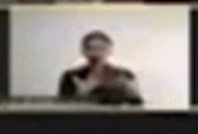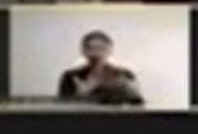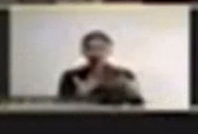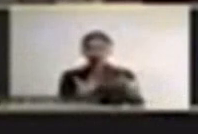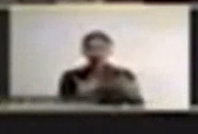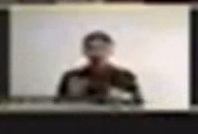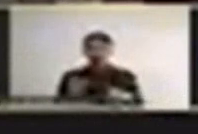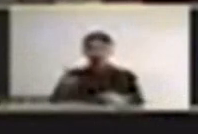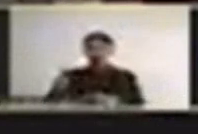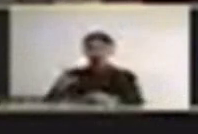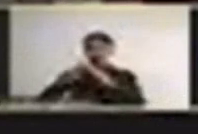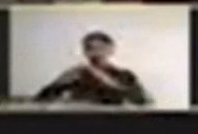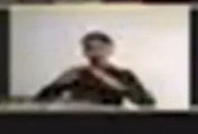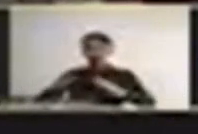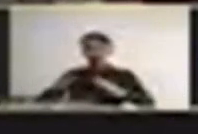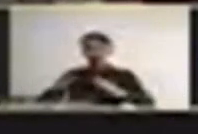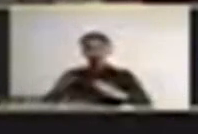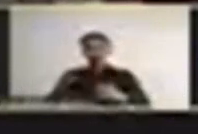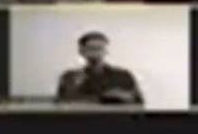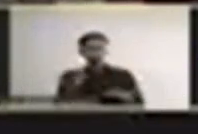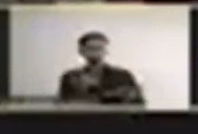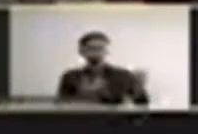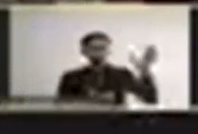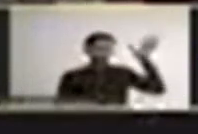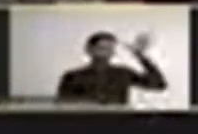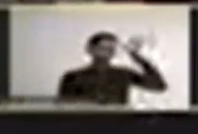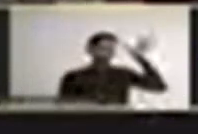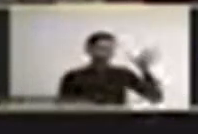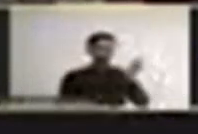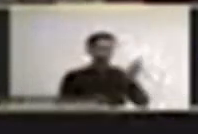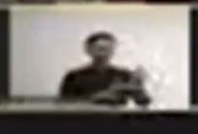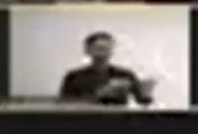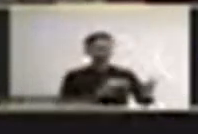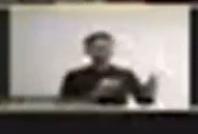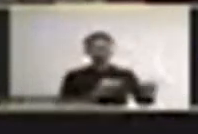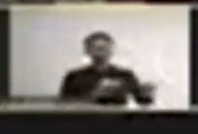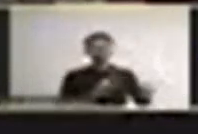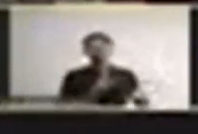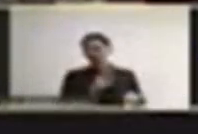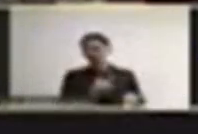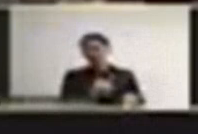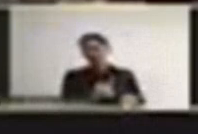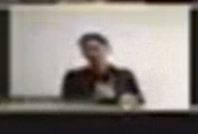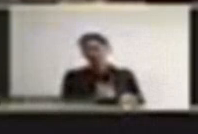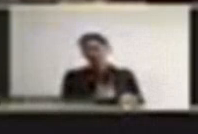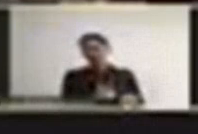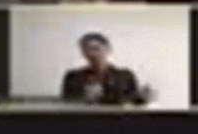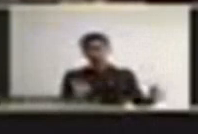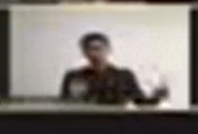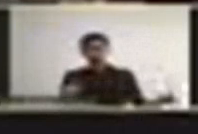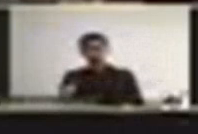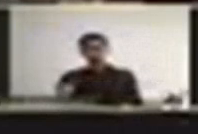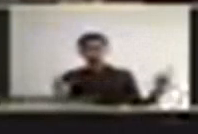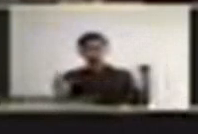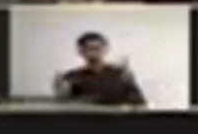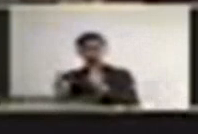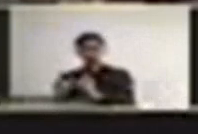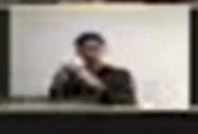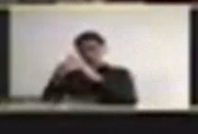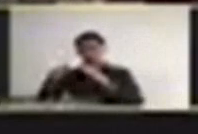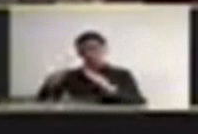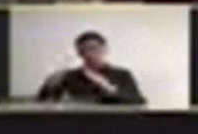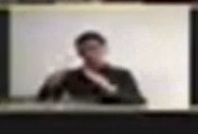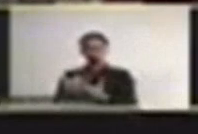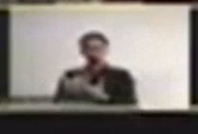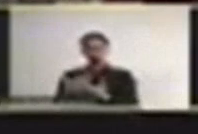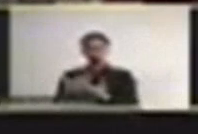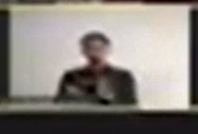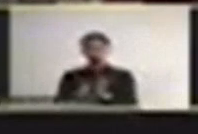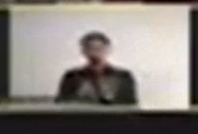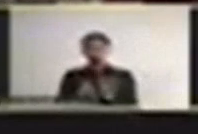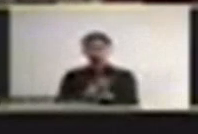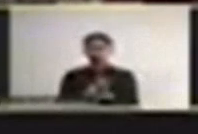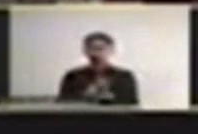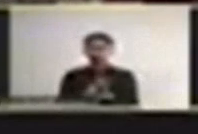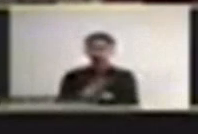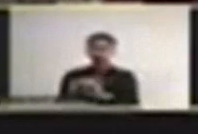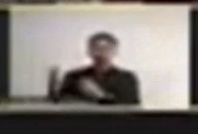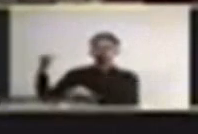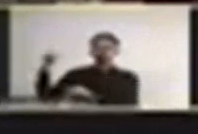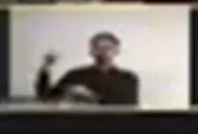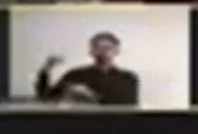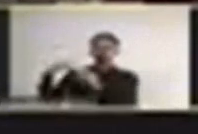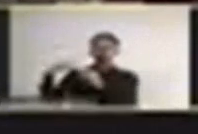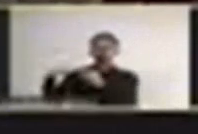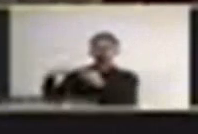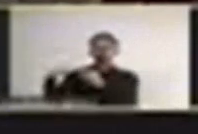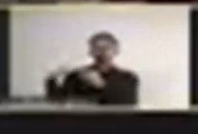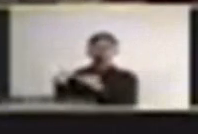positif. Karena orang tua masih bekerja gitu misalnya. Ya contohnya misalnya tenaga medis lah. Itu kan dia tetap harus bekerja karena